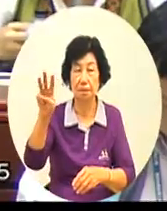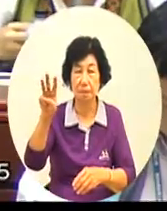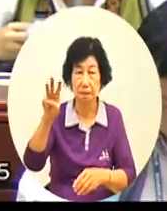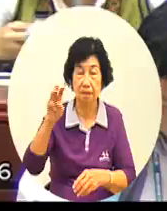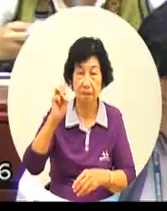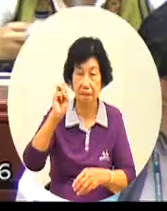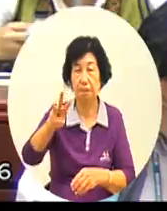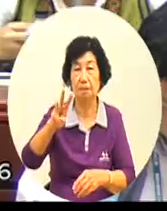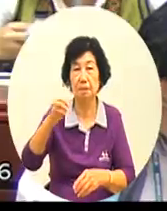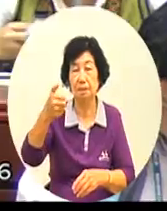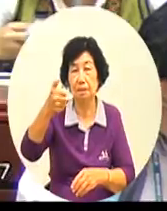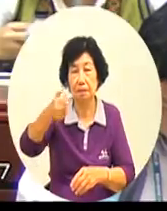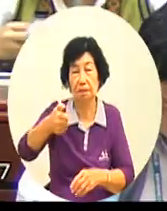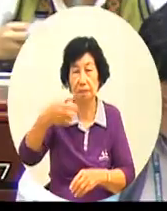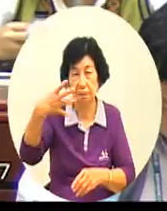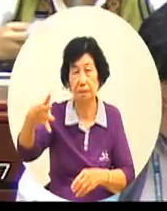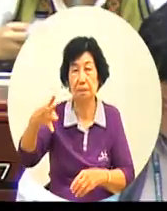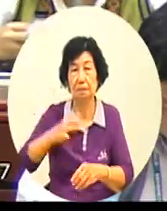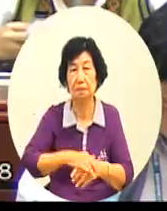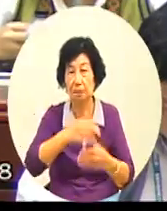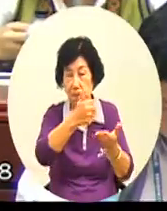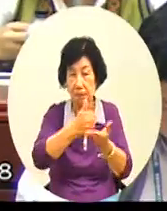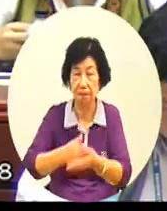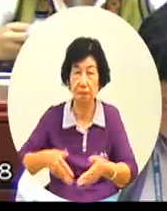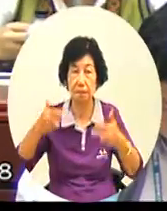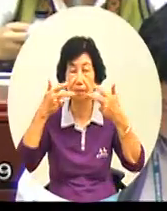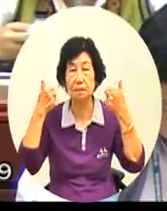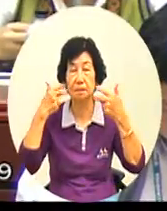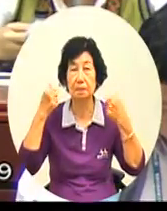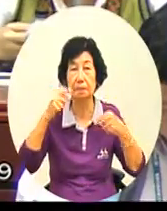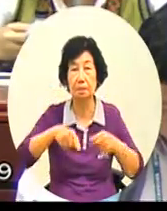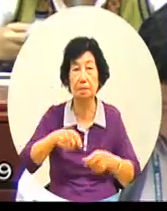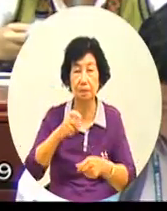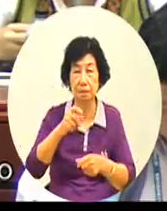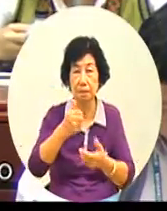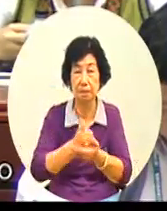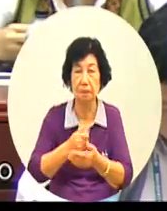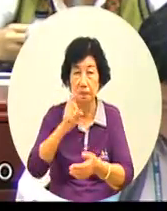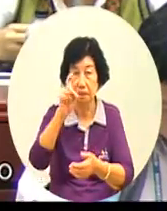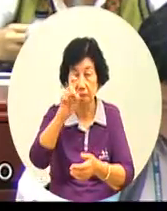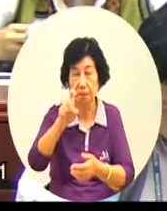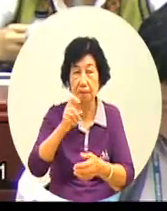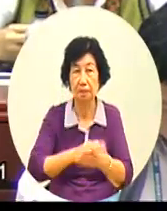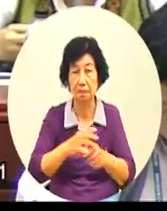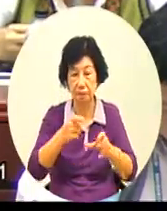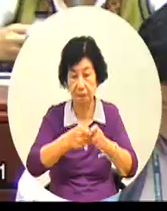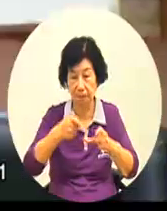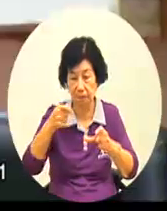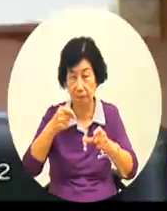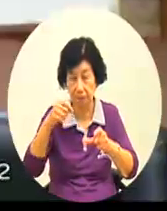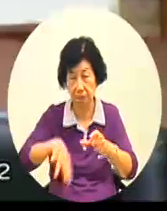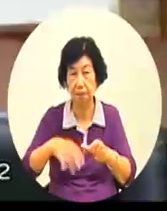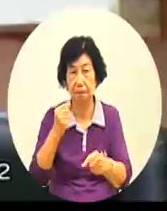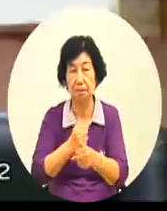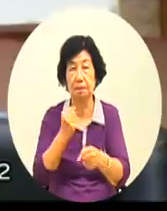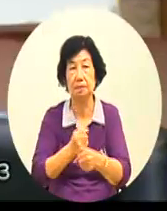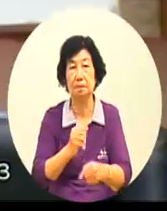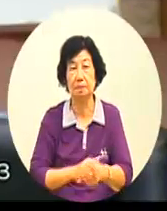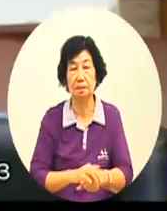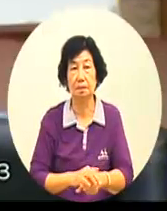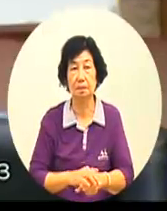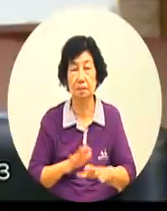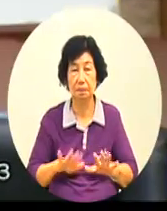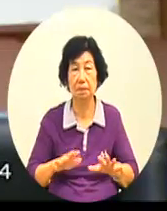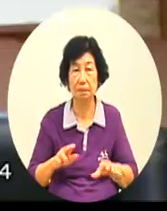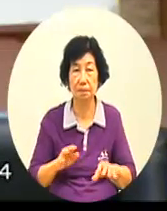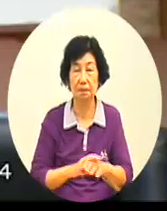358000多元，那聘雇的原住民呢有10人在桃园区公所。 哦，也就是说这笔山林